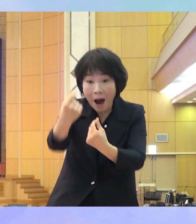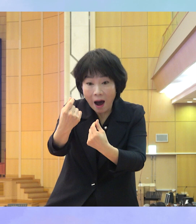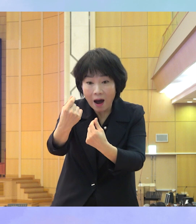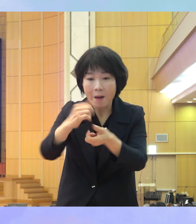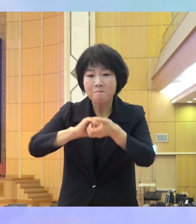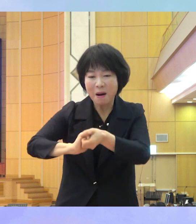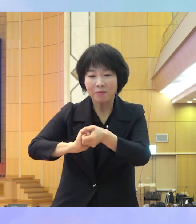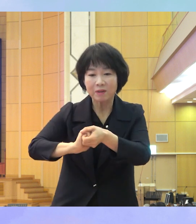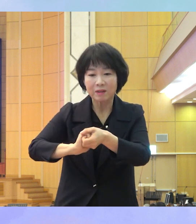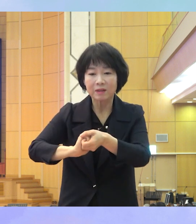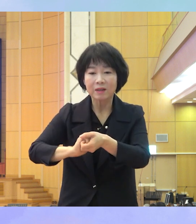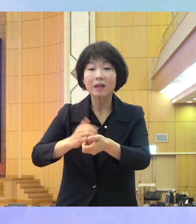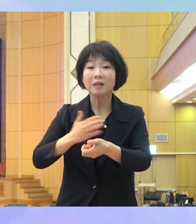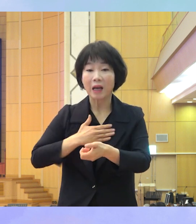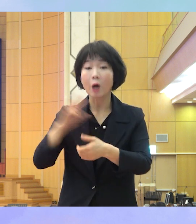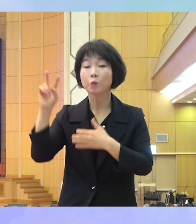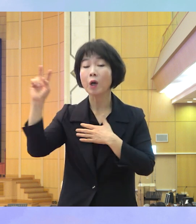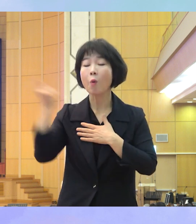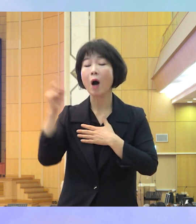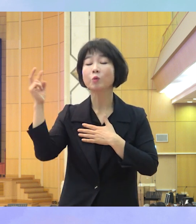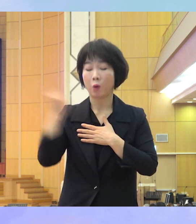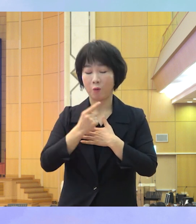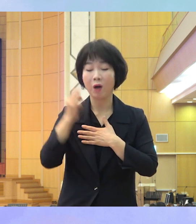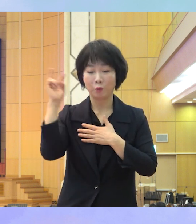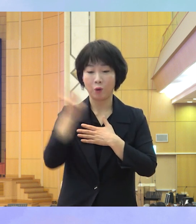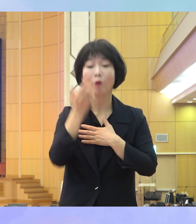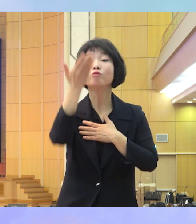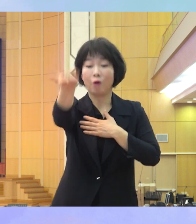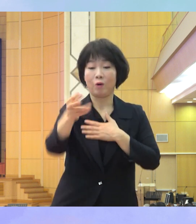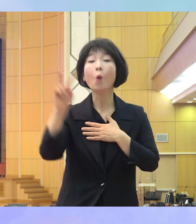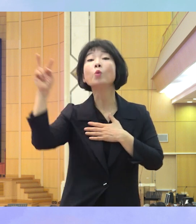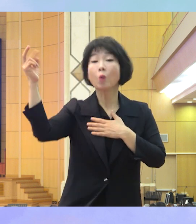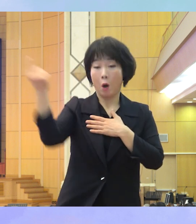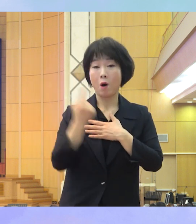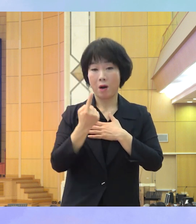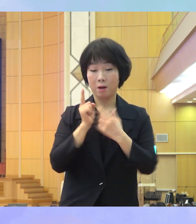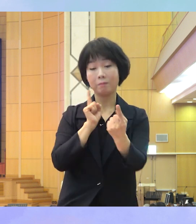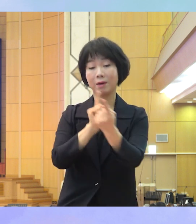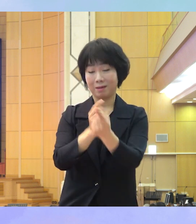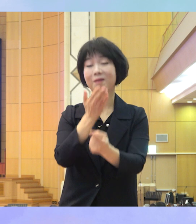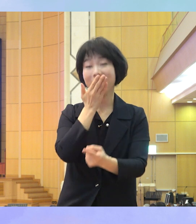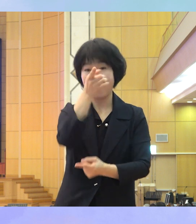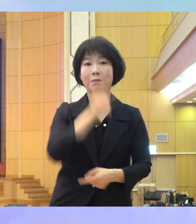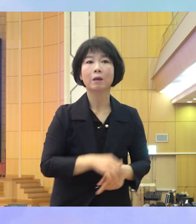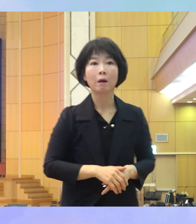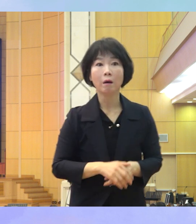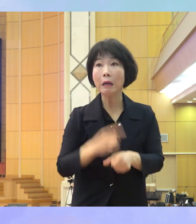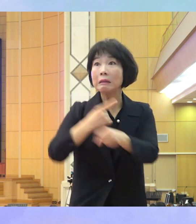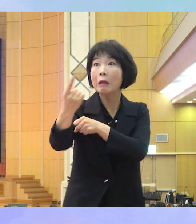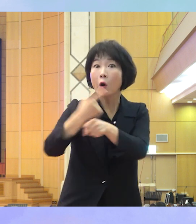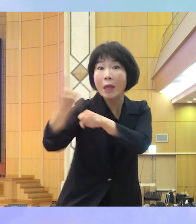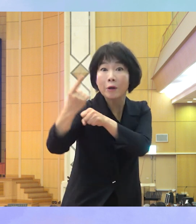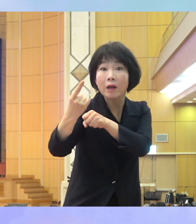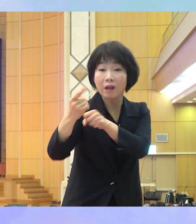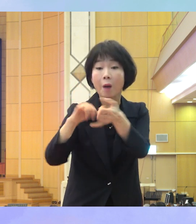때를 말해주지요. 내가 반드시 내게로